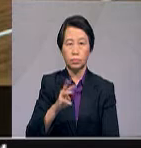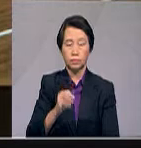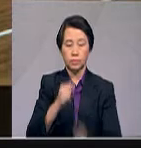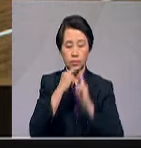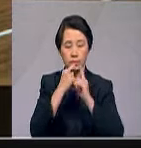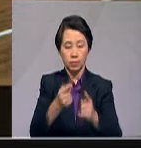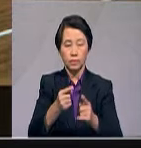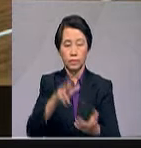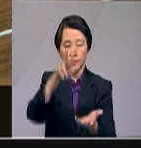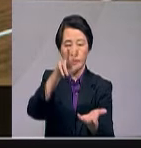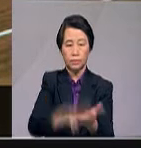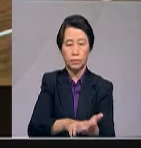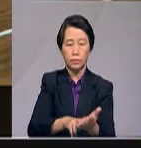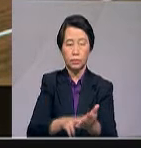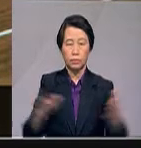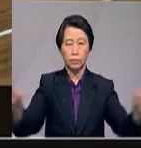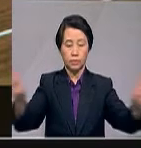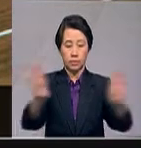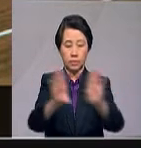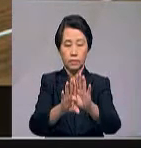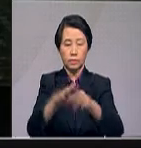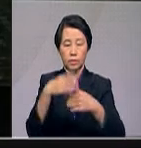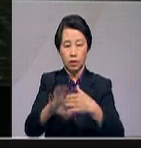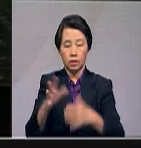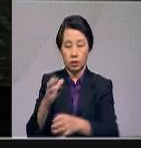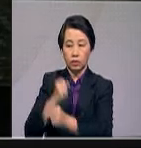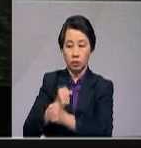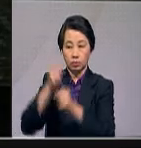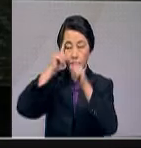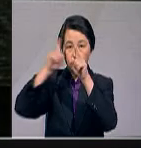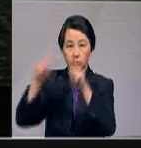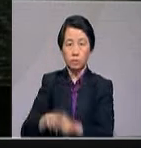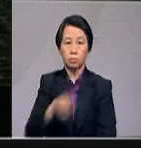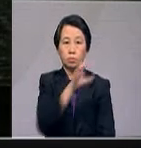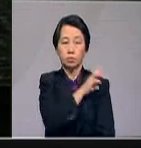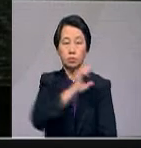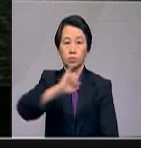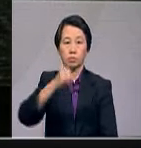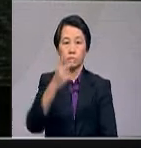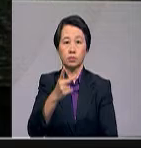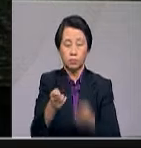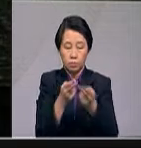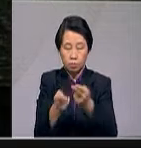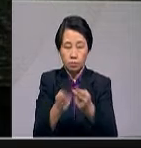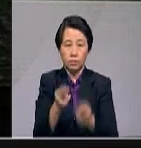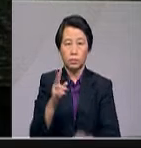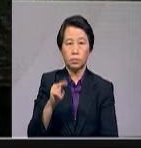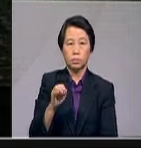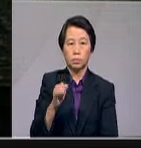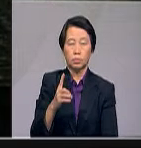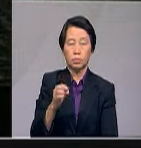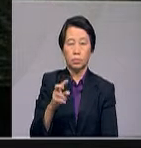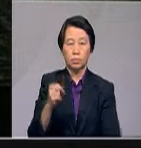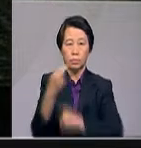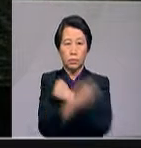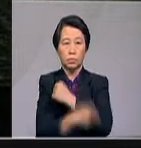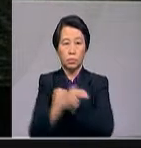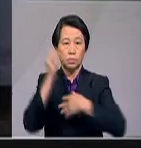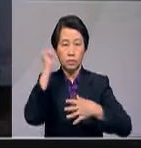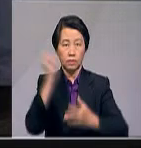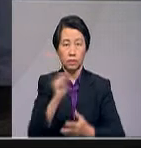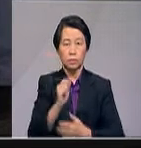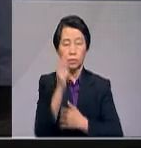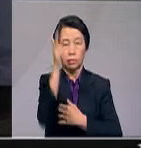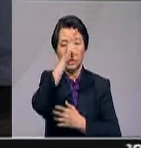kenyataan media mengesahkan penutupan dibuat setelah mendapat persetujuan Pengerusi Jawatankuasa Pengurusan Bencana Negeri yang juga Setiausaha